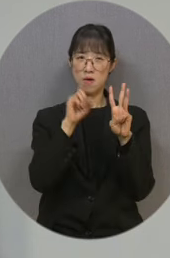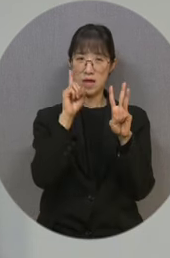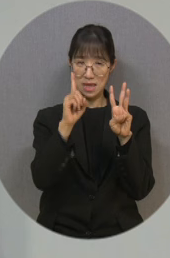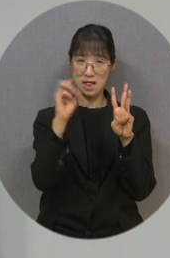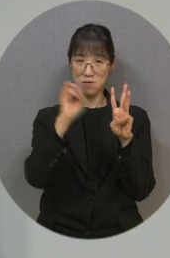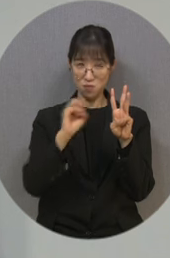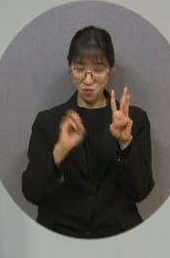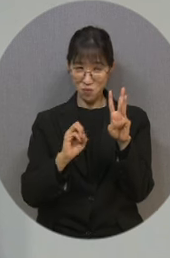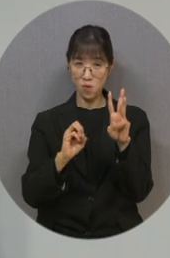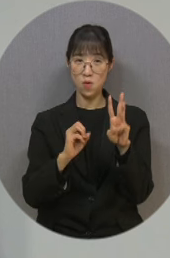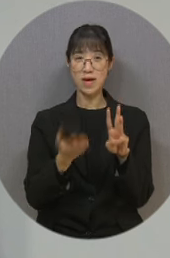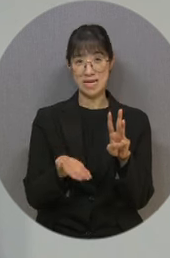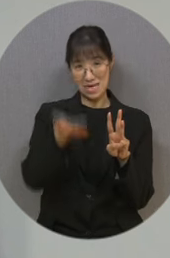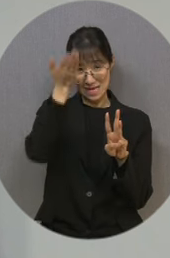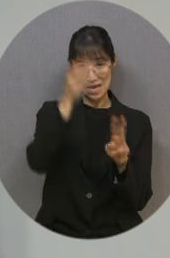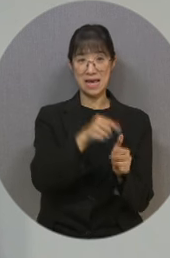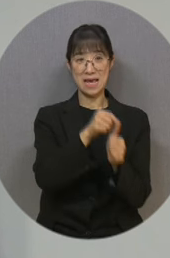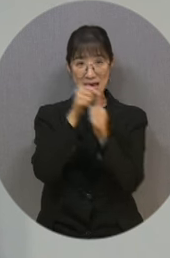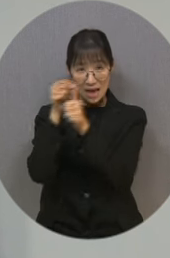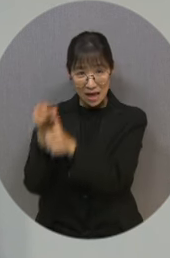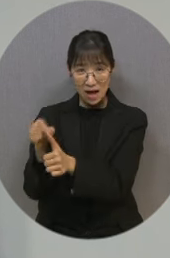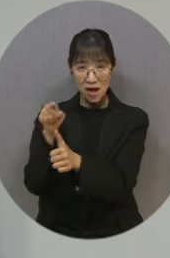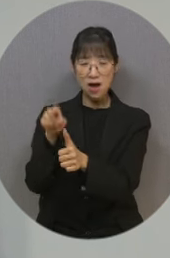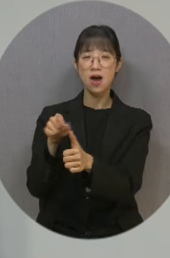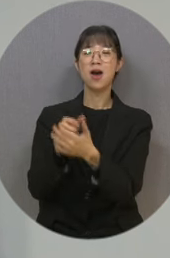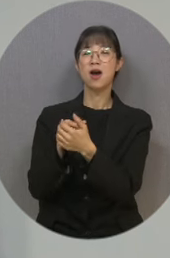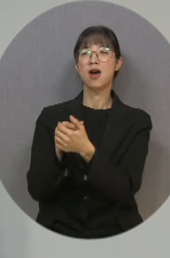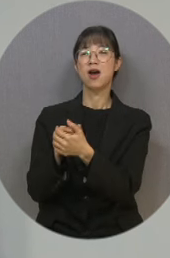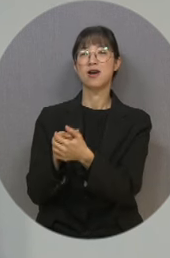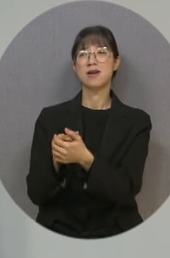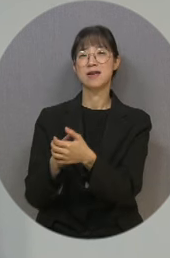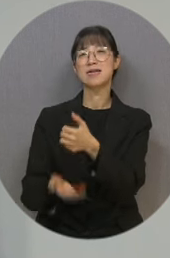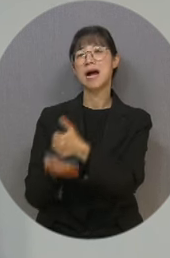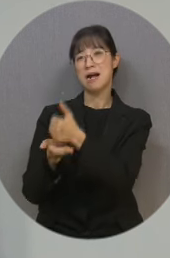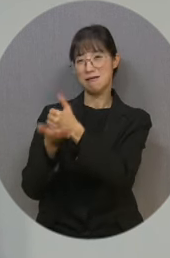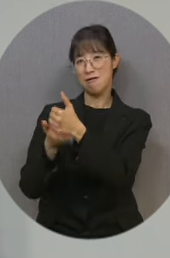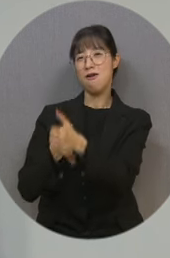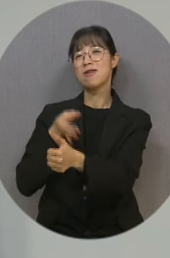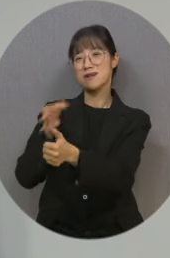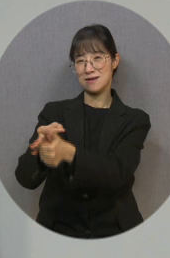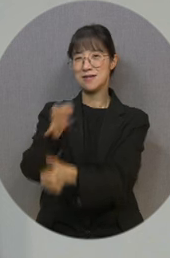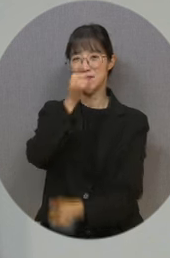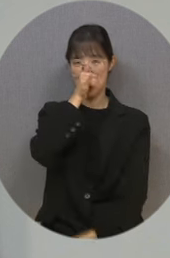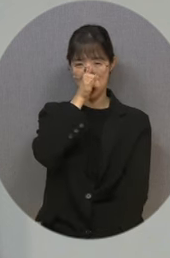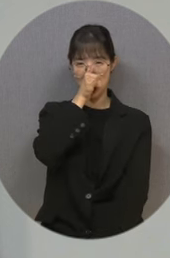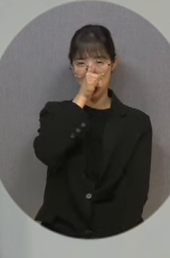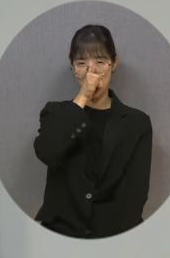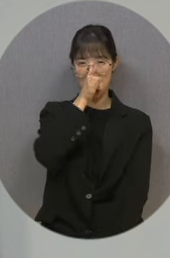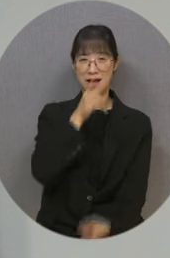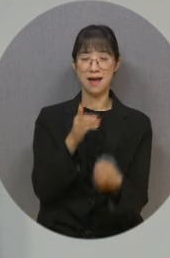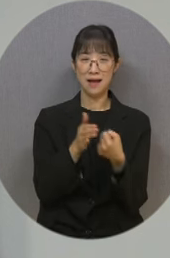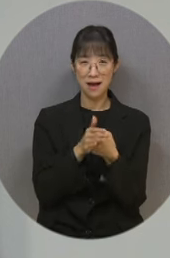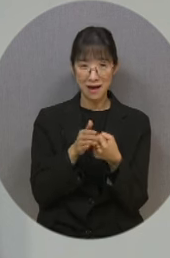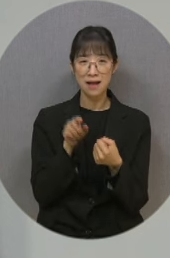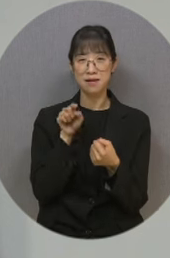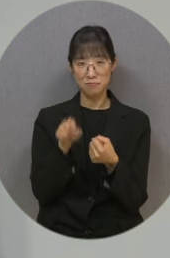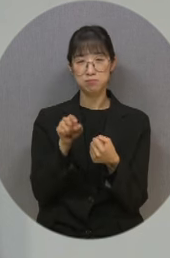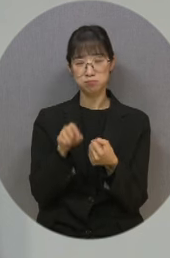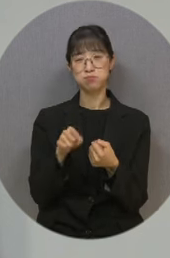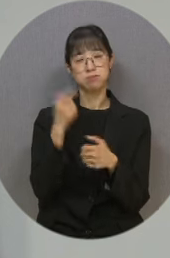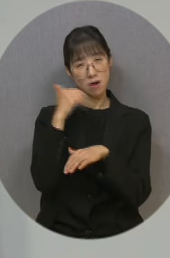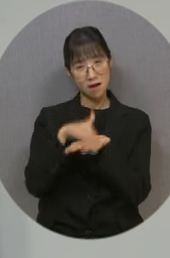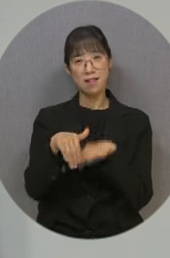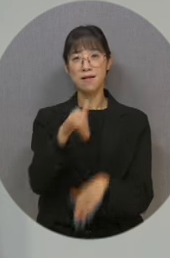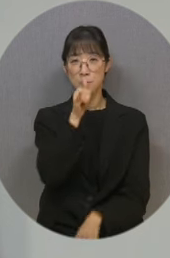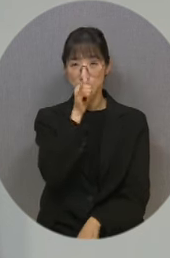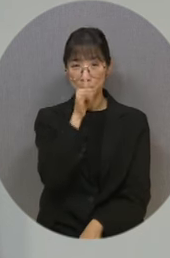이상을 채용하면 저희가 고용 장려금이 기업에 취급이 됩니다 그렇기 때문에 그런 장여 책도